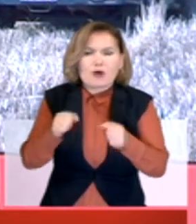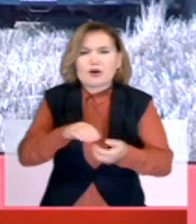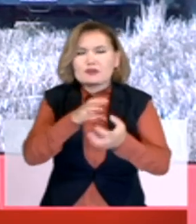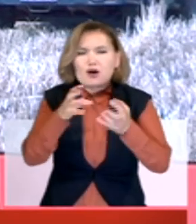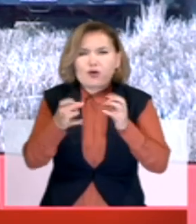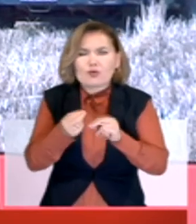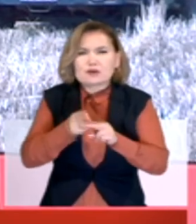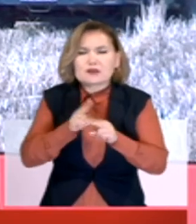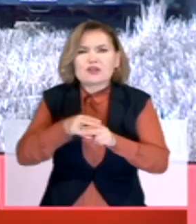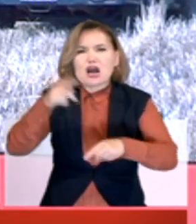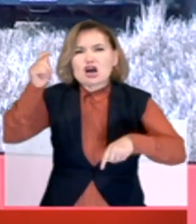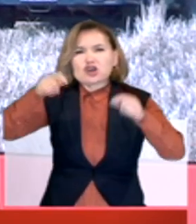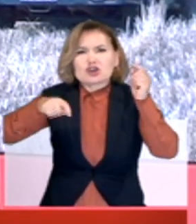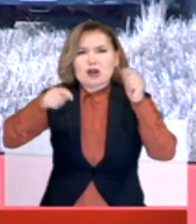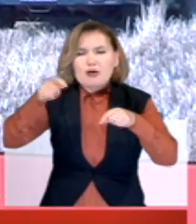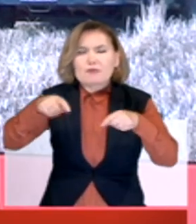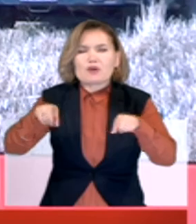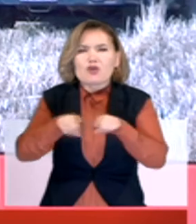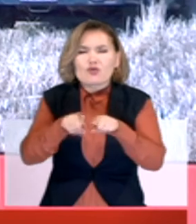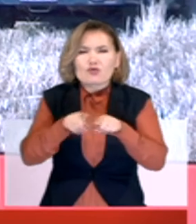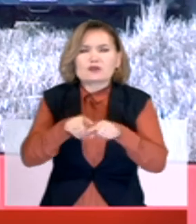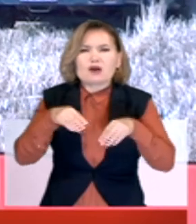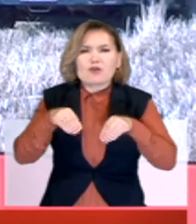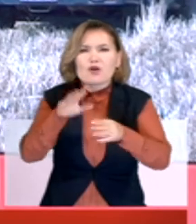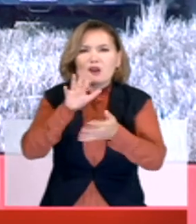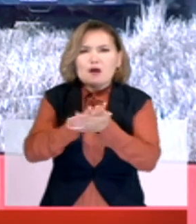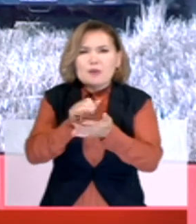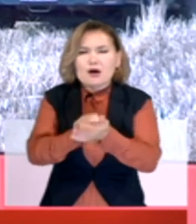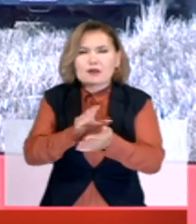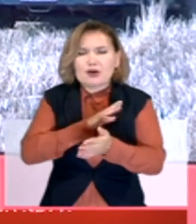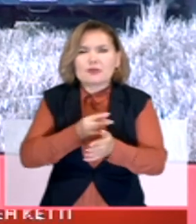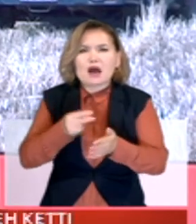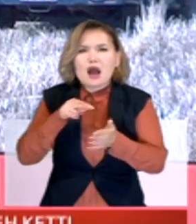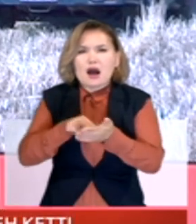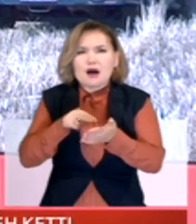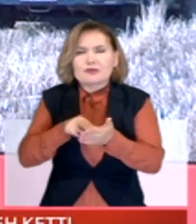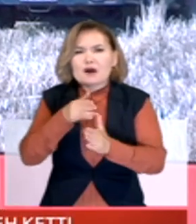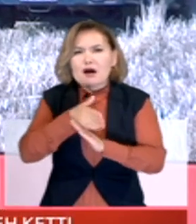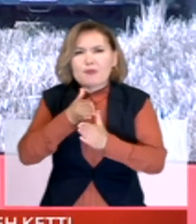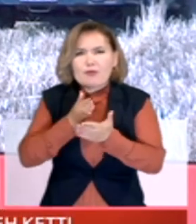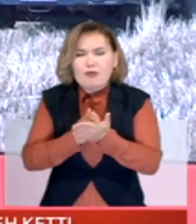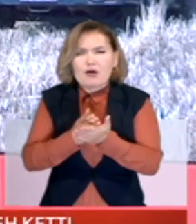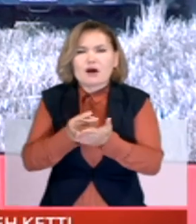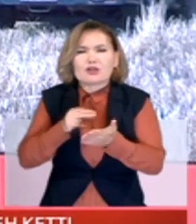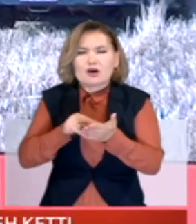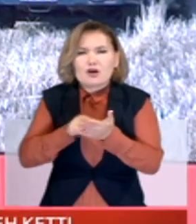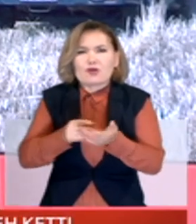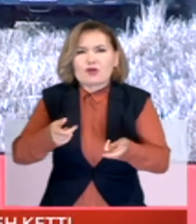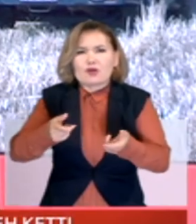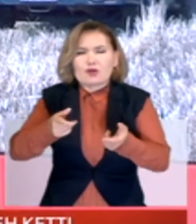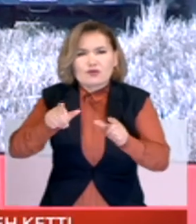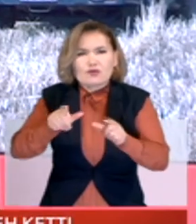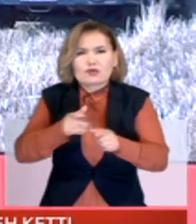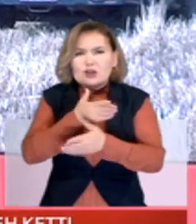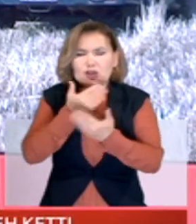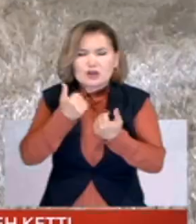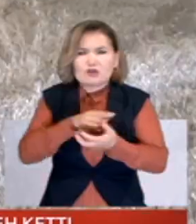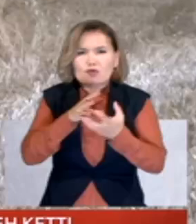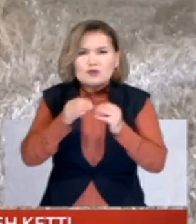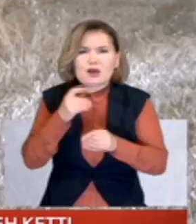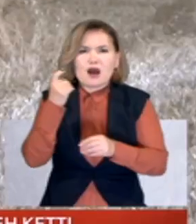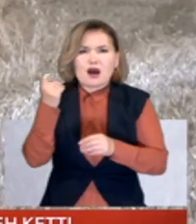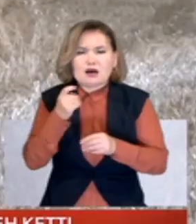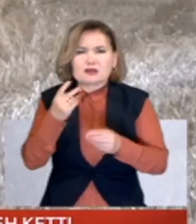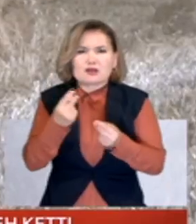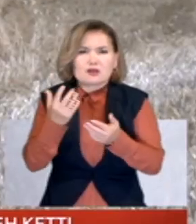піскен астықты оруға мұрша беретін емес. Оның үстіне астықтың бағасы да диқанның көңілін құлазытып жіберді.